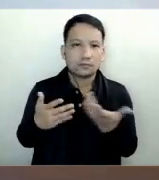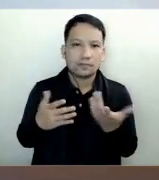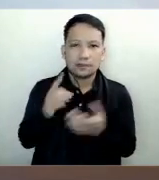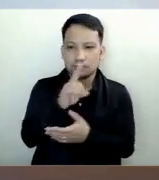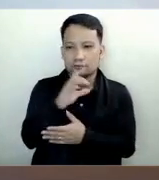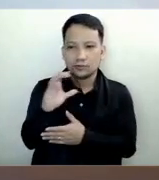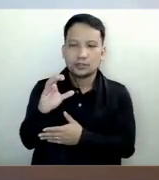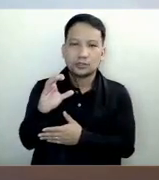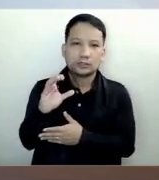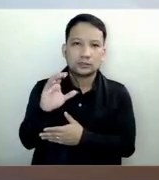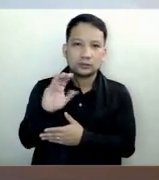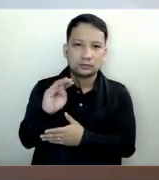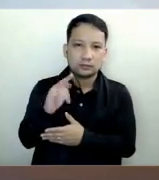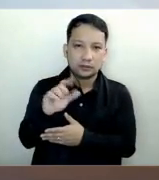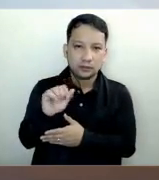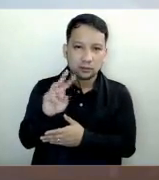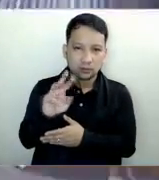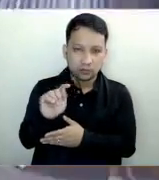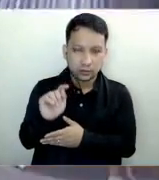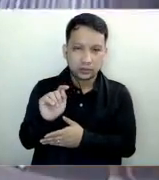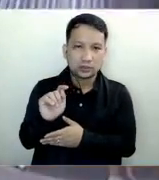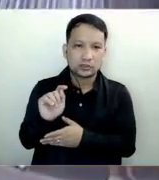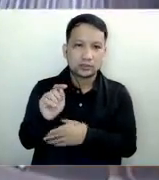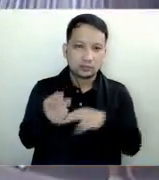100 megawatts for every degree of increase.